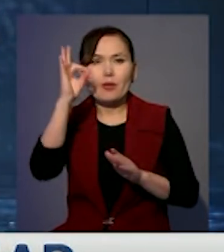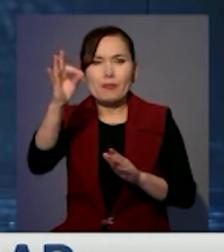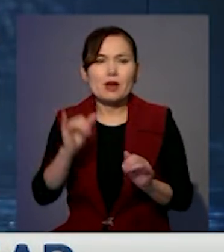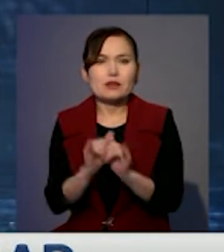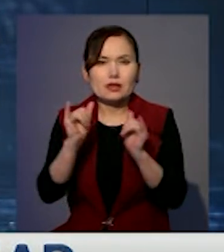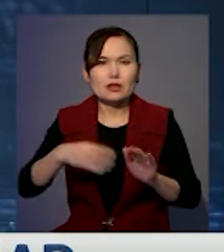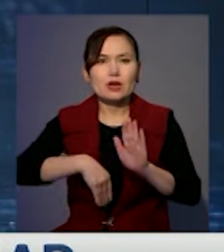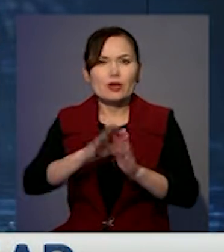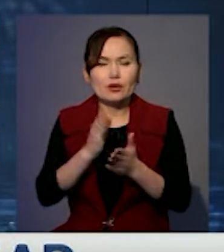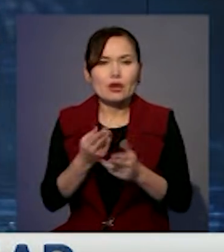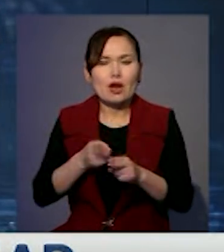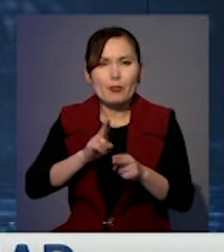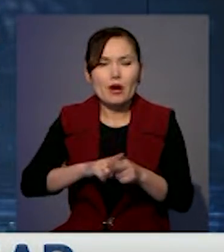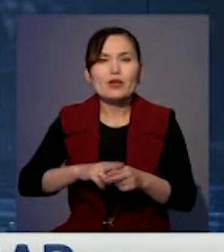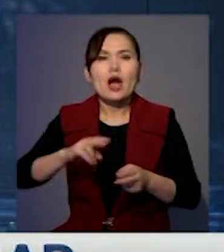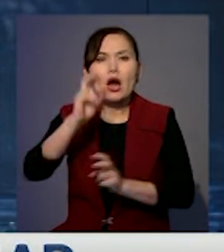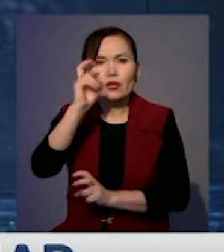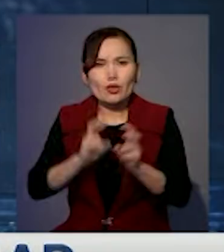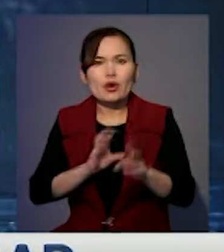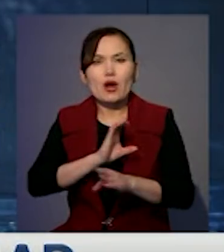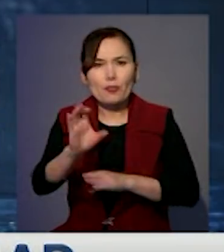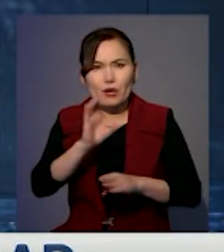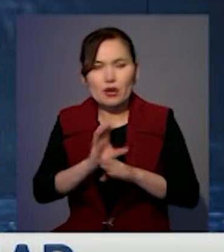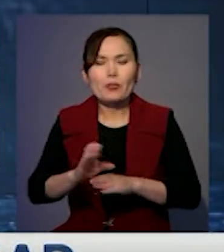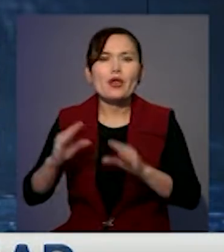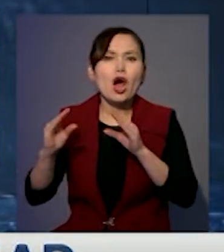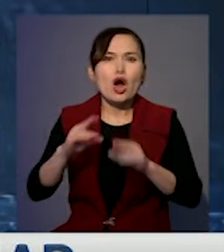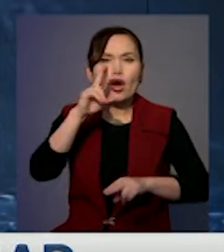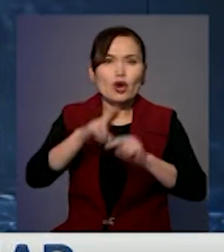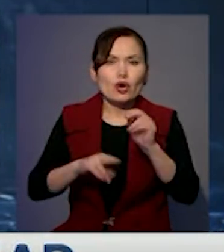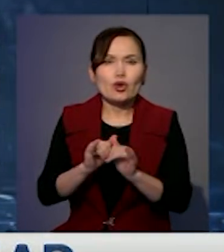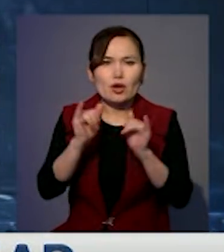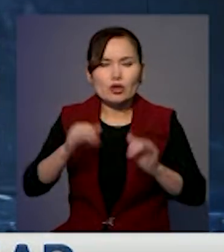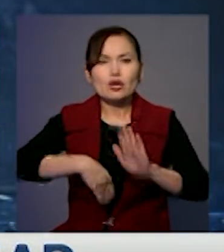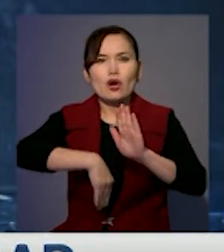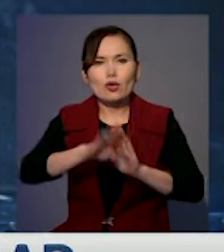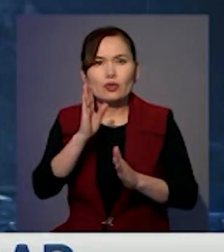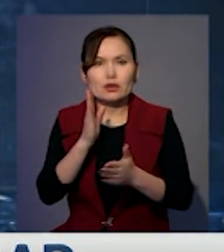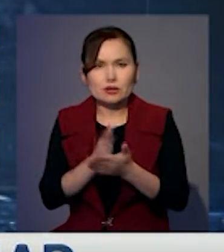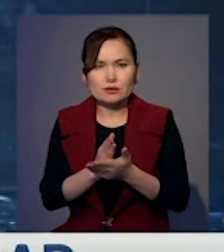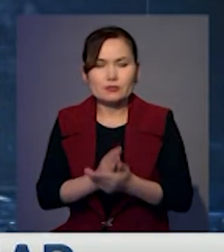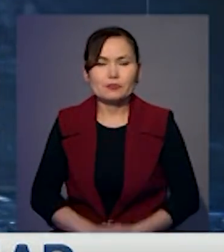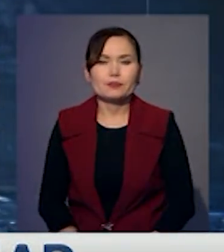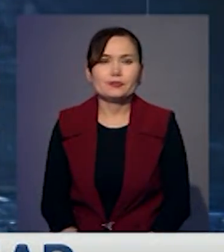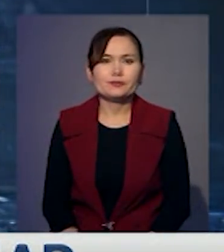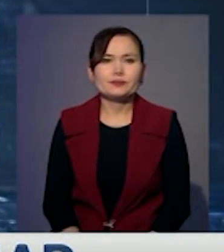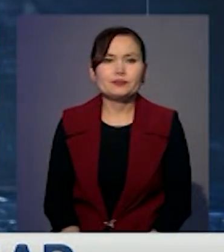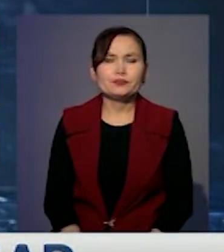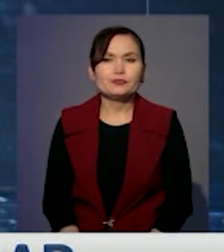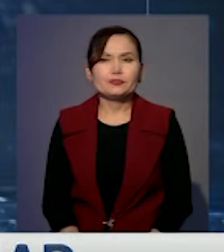3,14%-ке артқан. Сондай-ақ тау-кен өндірісі, көлік және құрылыс салаларында да көрсеткіштердің жақсаруы байқалады.